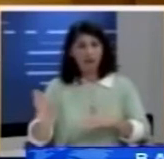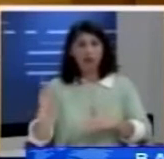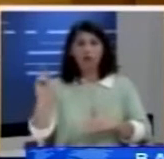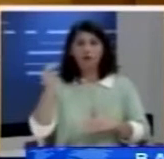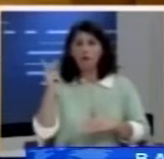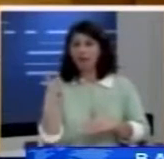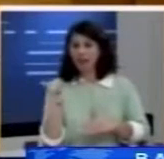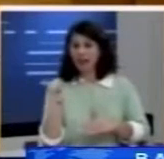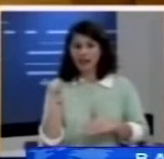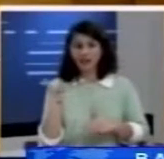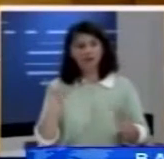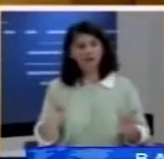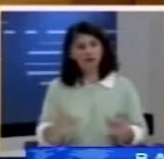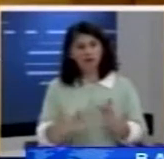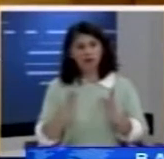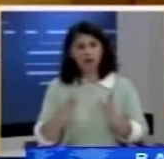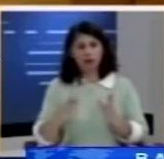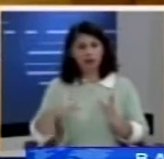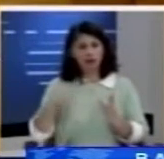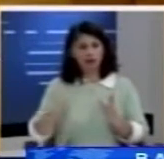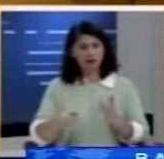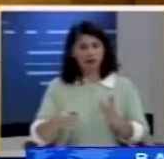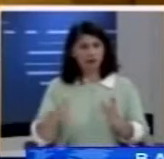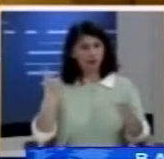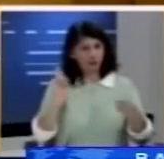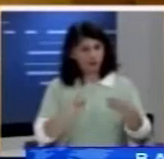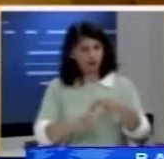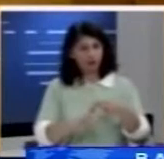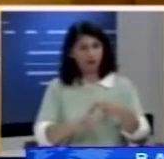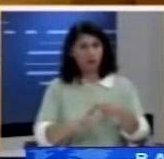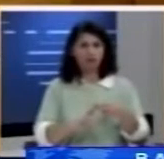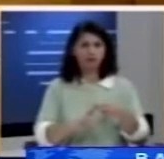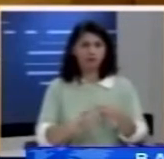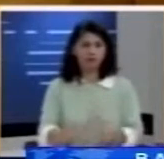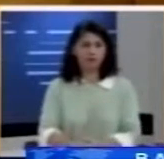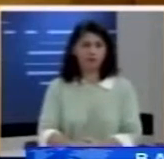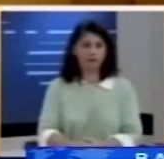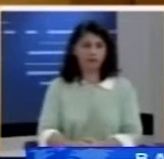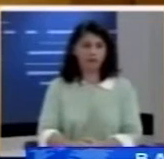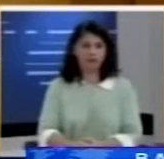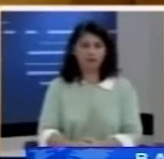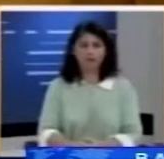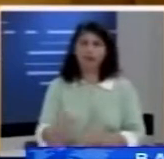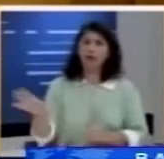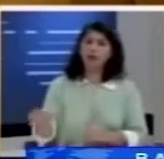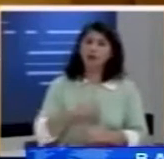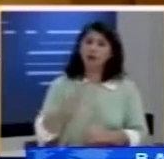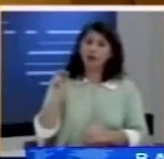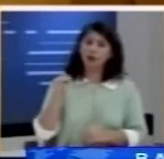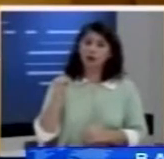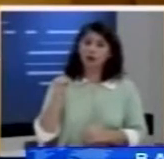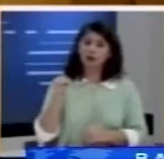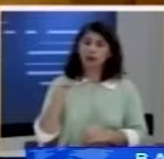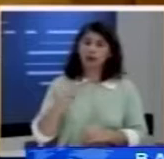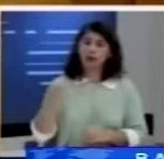Καράς, που έτυχε αμέσως μετά να συναντηθούμε, σου παίρνε τους βουλευτές, ρε Λεβέντη, και δεν είναι